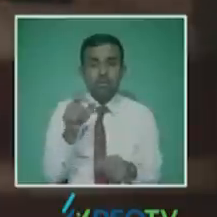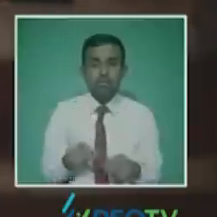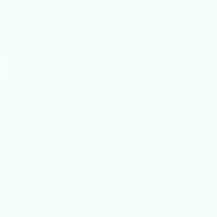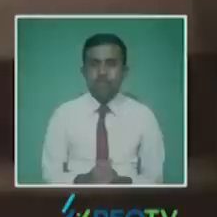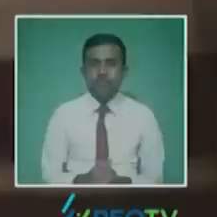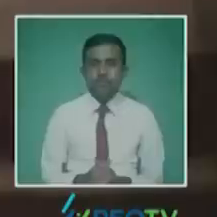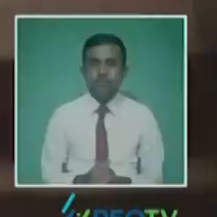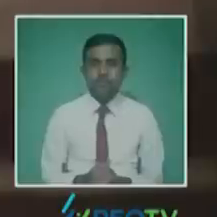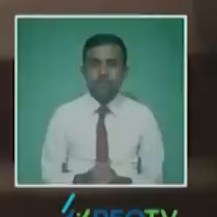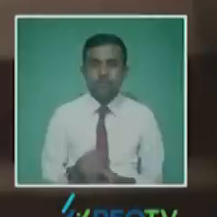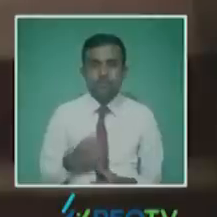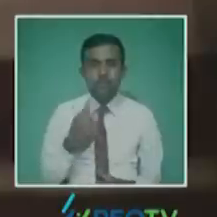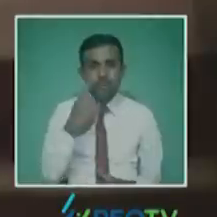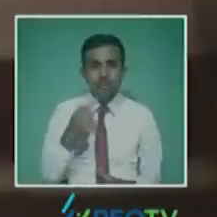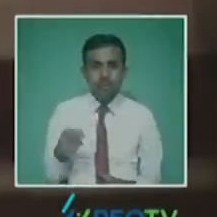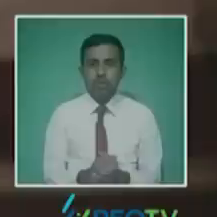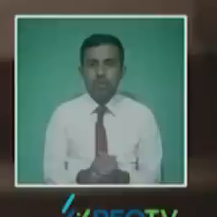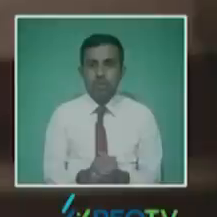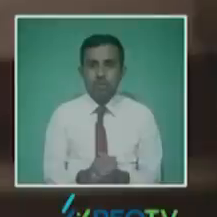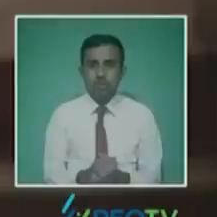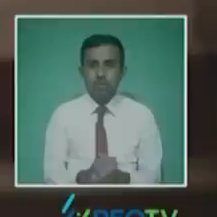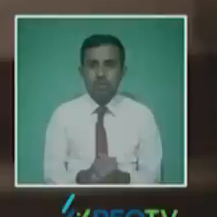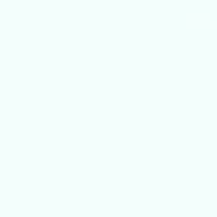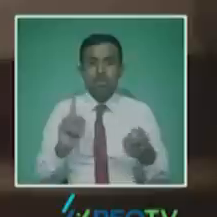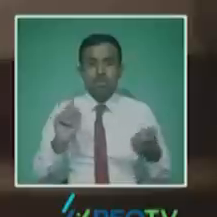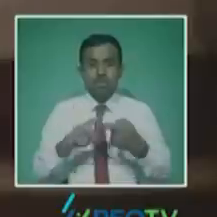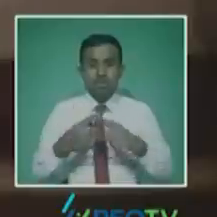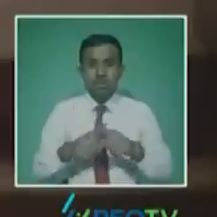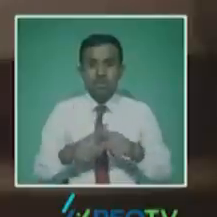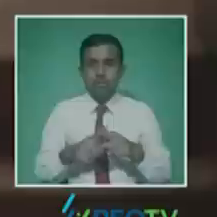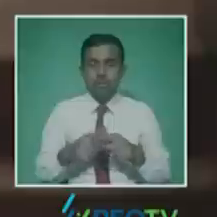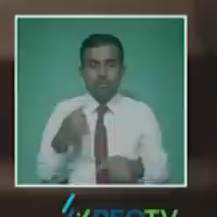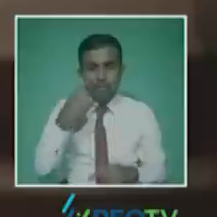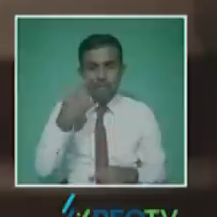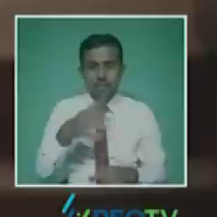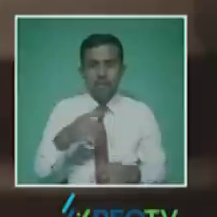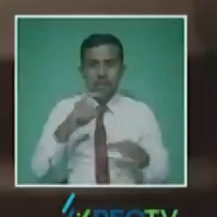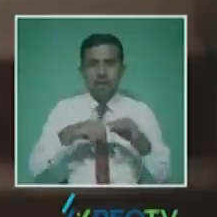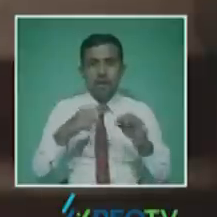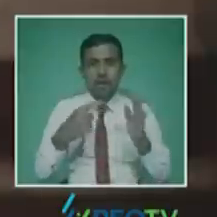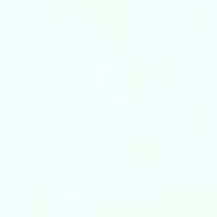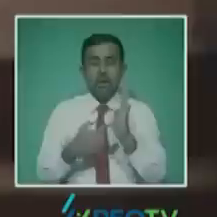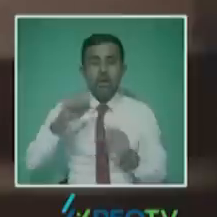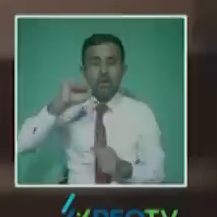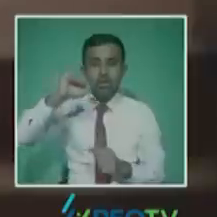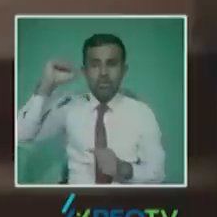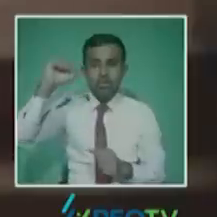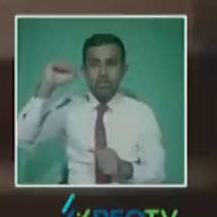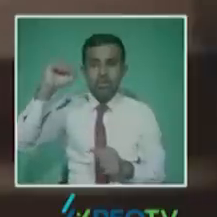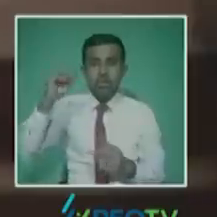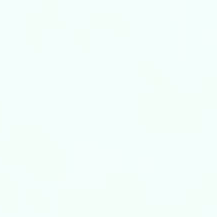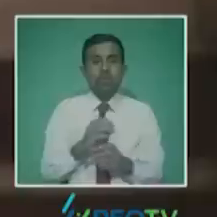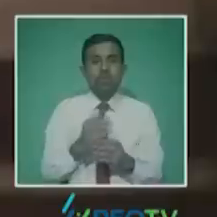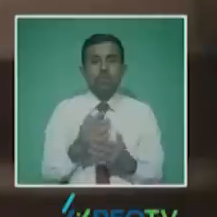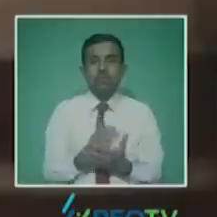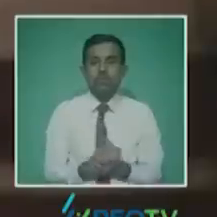කතා නායකතුමා. අපි දකිනවා මේ දවස්වල ගරු ඇමැතිතුමා ෆුට්බෝල් වර්ල්ඩ් කප් එක. ඒකදී මම දැක්කා කටාර් රාජ්‍යයේ කුමාරයා කොච්චර